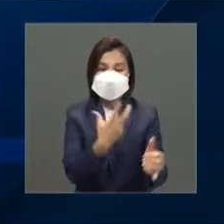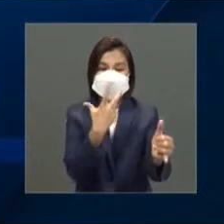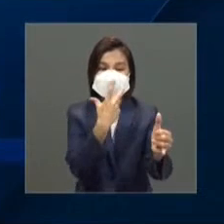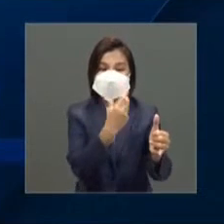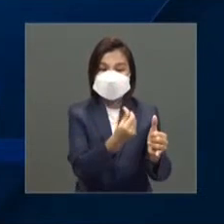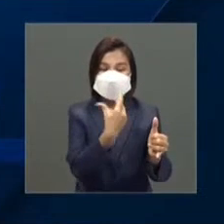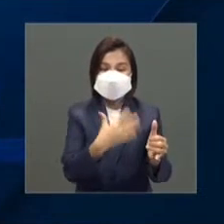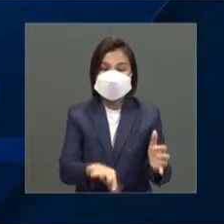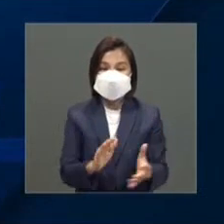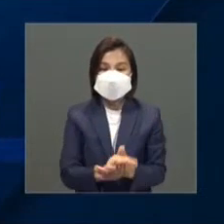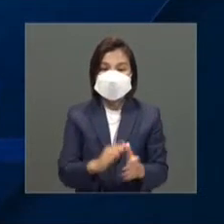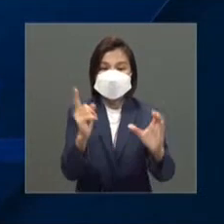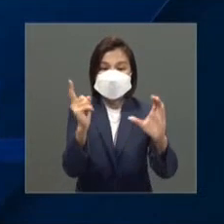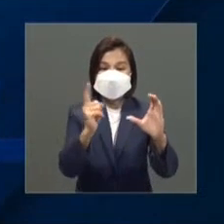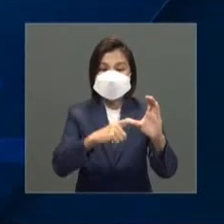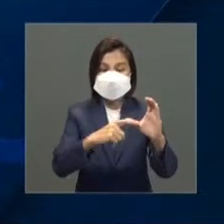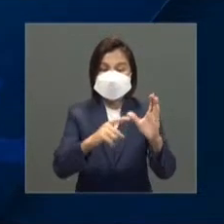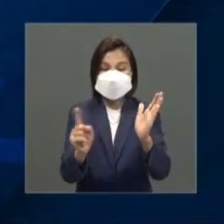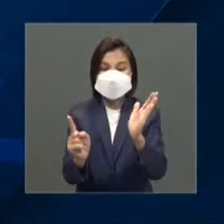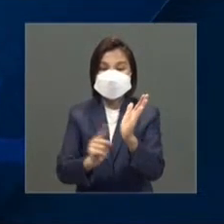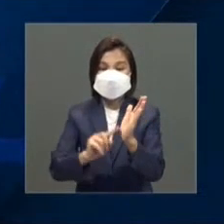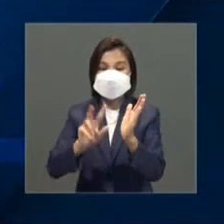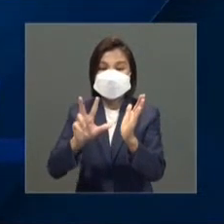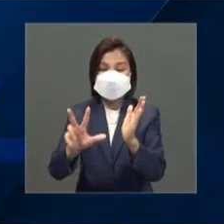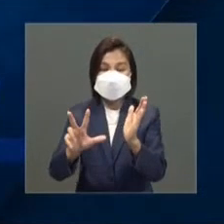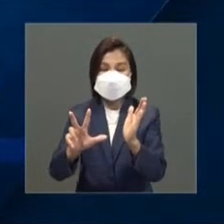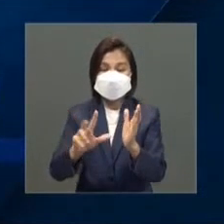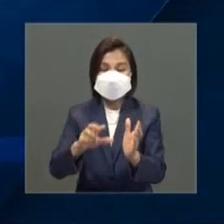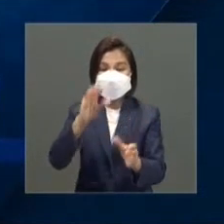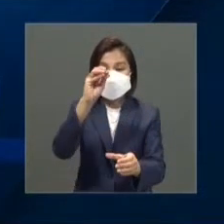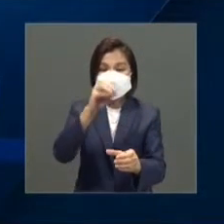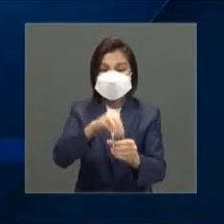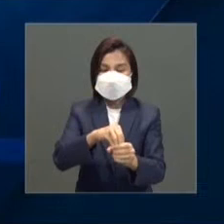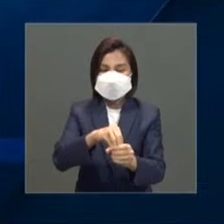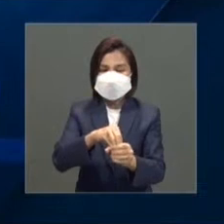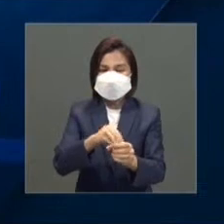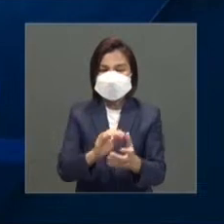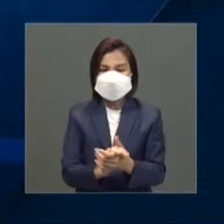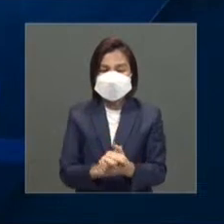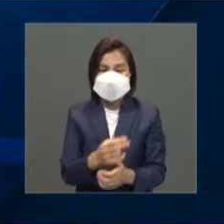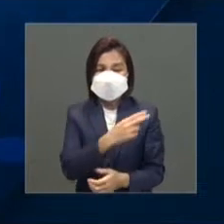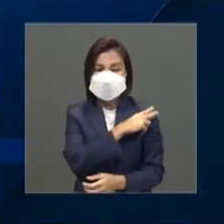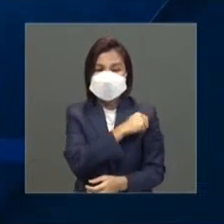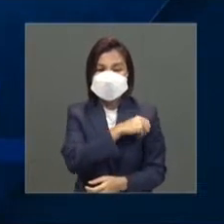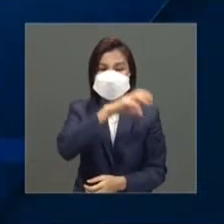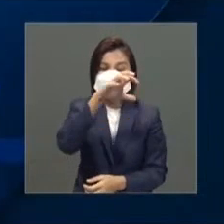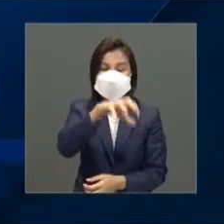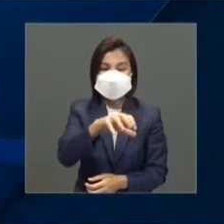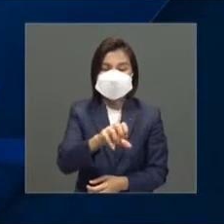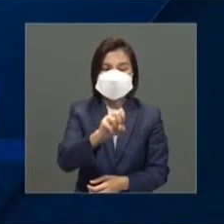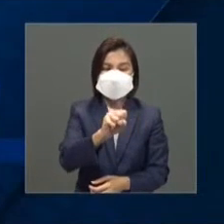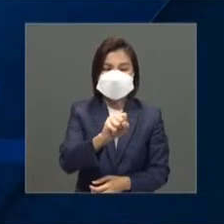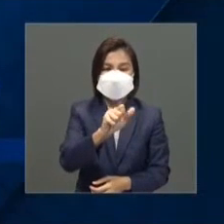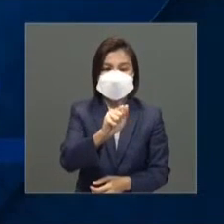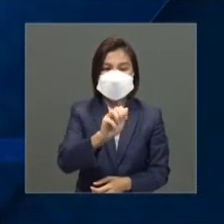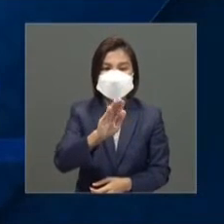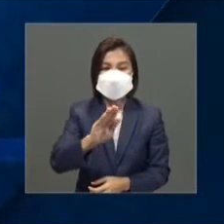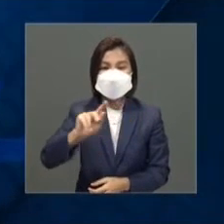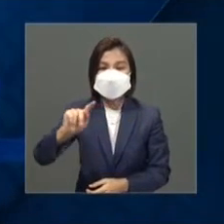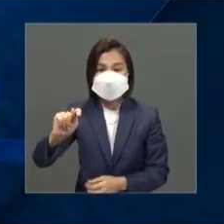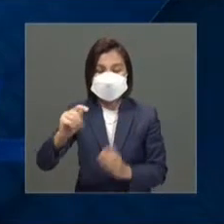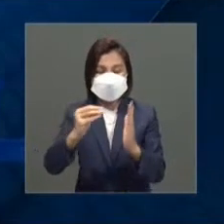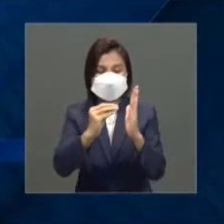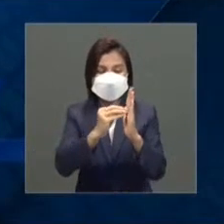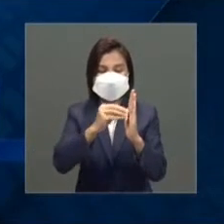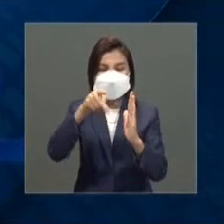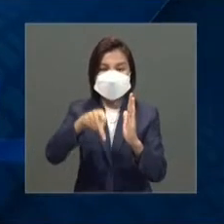ไฟเซอร์นะครับเข็มที่3นะครับเป็นบุคลากรที่อยู่ที่โรงพยาบาลส่งเสริมสุขภาพตำบลบางคลานนะครับจังหวัดพิจิ